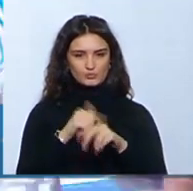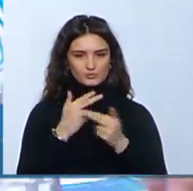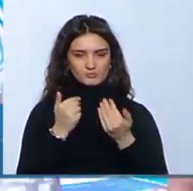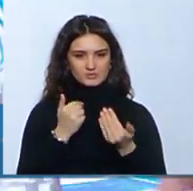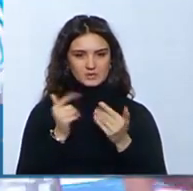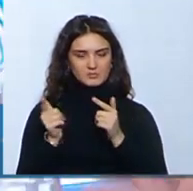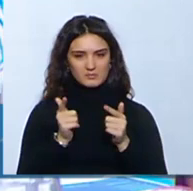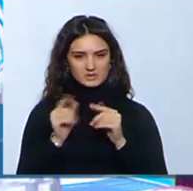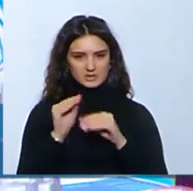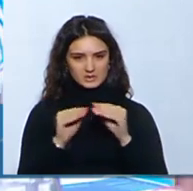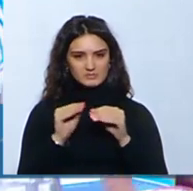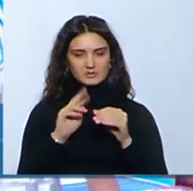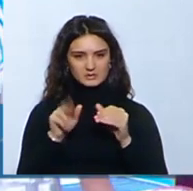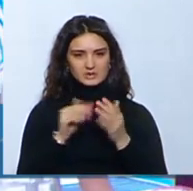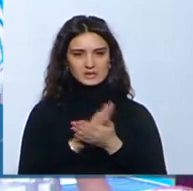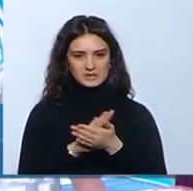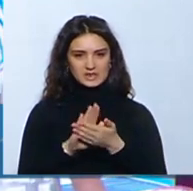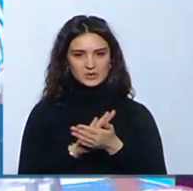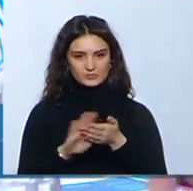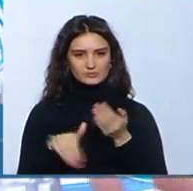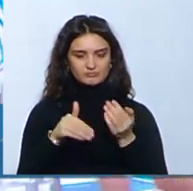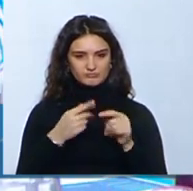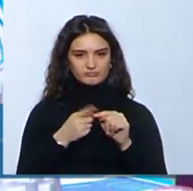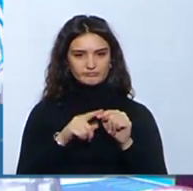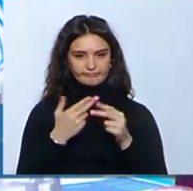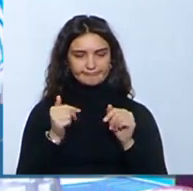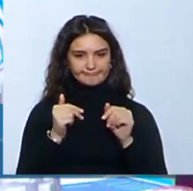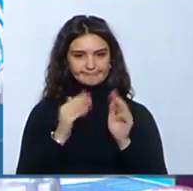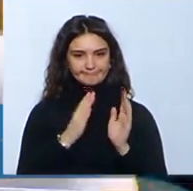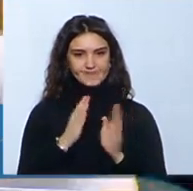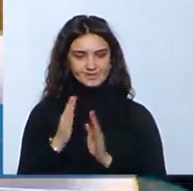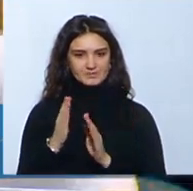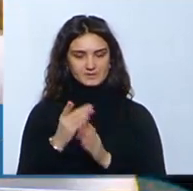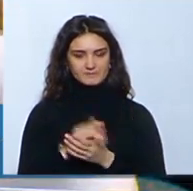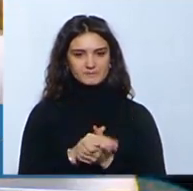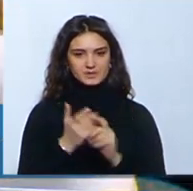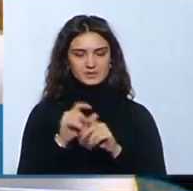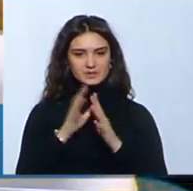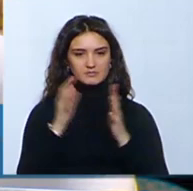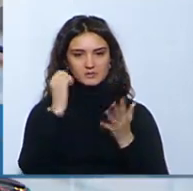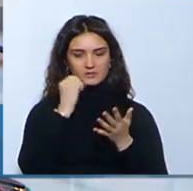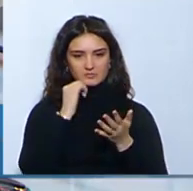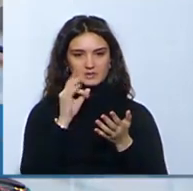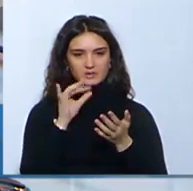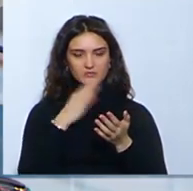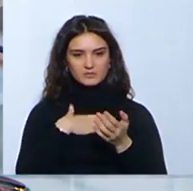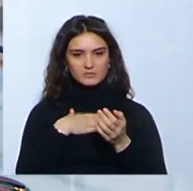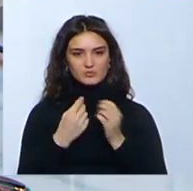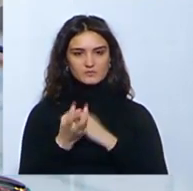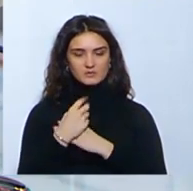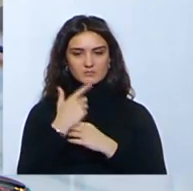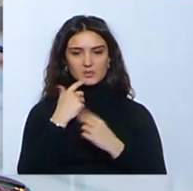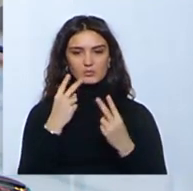მისი მომზადება და ასე შემდეგ. ჰიგიენური ელემენტები წესების დაცვა მაინც ისევ არ ხერხდება. ძალიან დიდი მადლობა ნინო ჩვენთან სტუმრობისთვის,